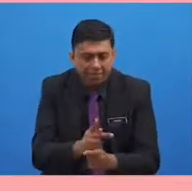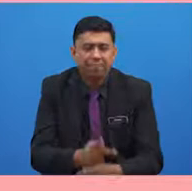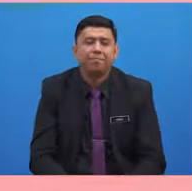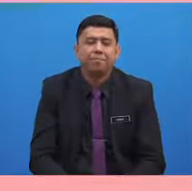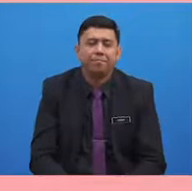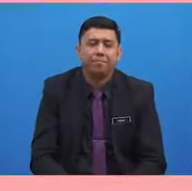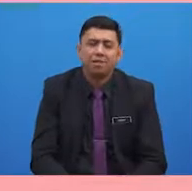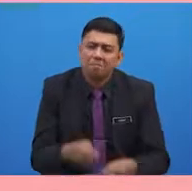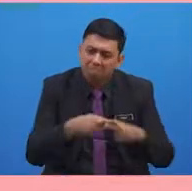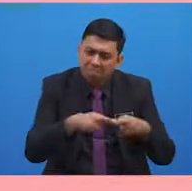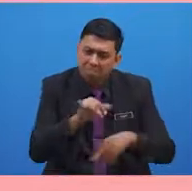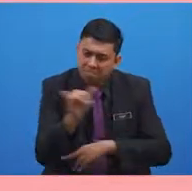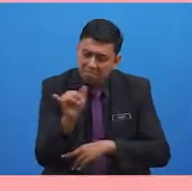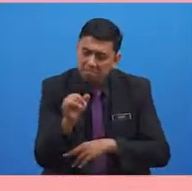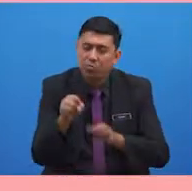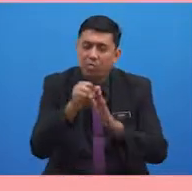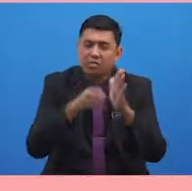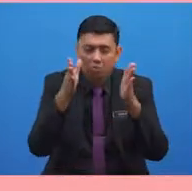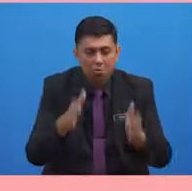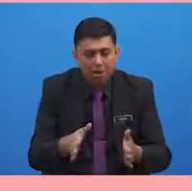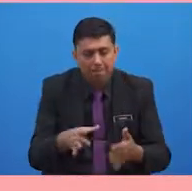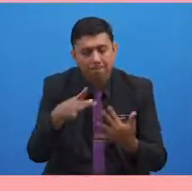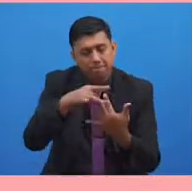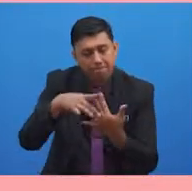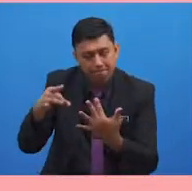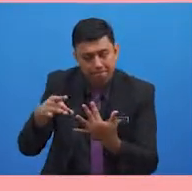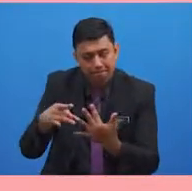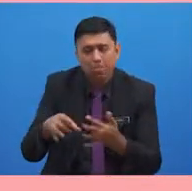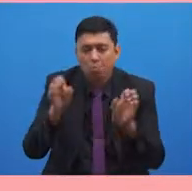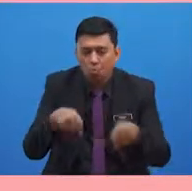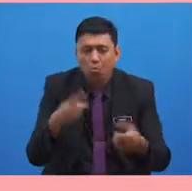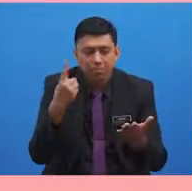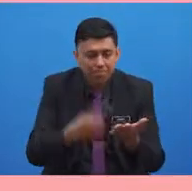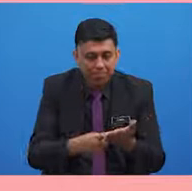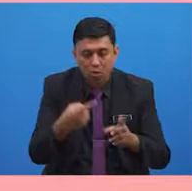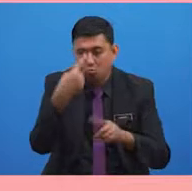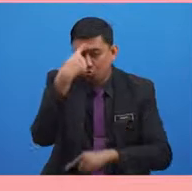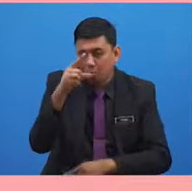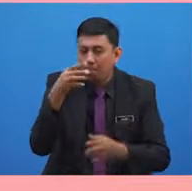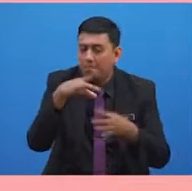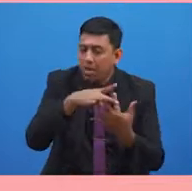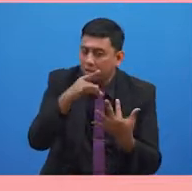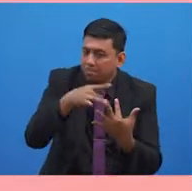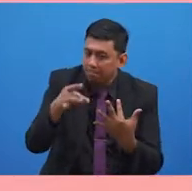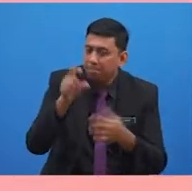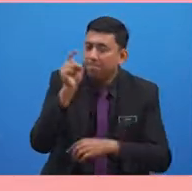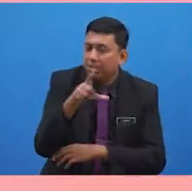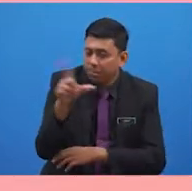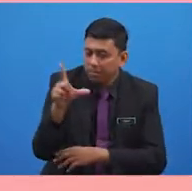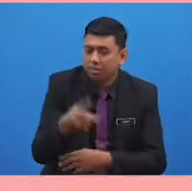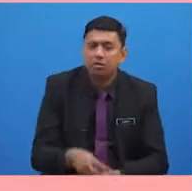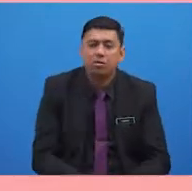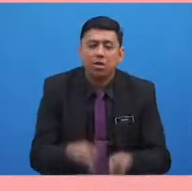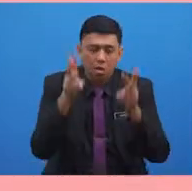Secara ringkasnya, seseorang pengundi yang layak didaftarkan untuk mengundi mestilah